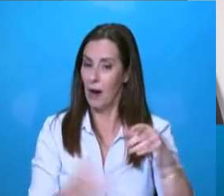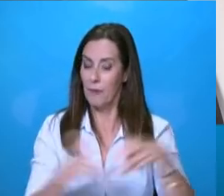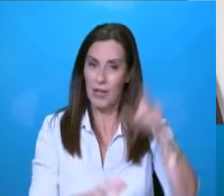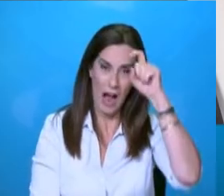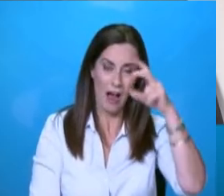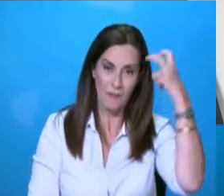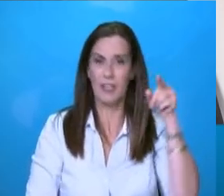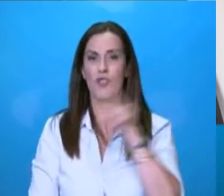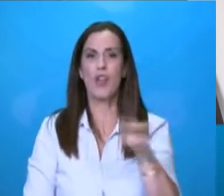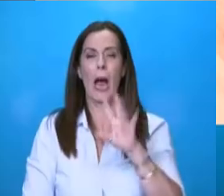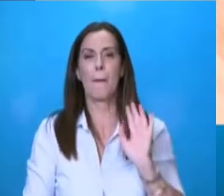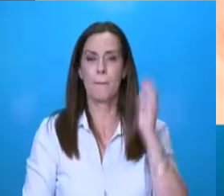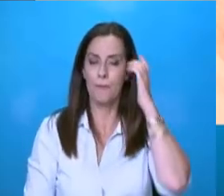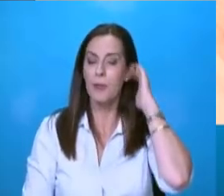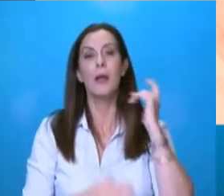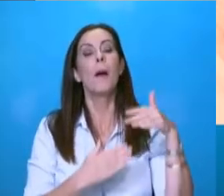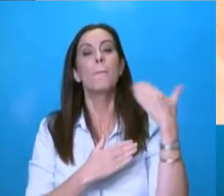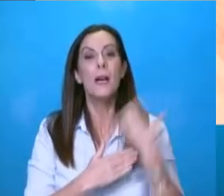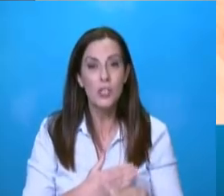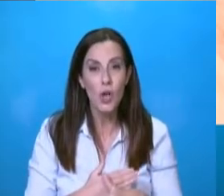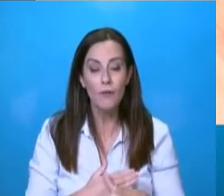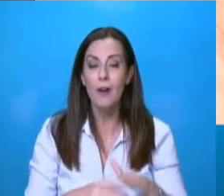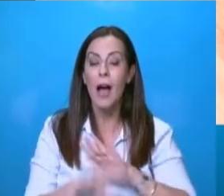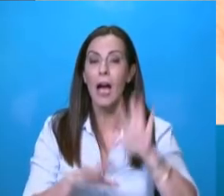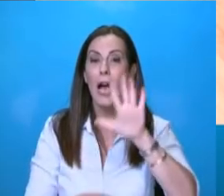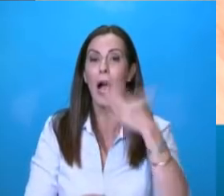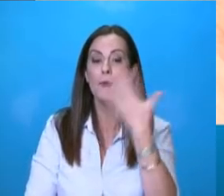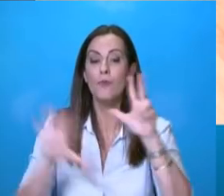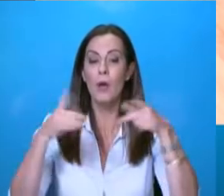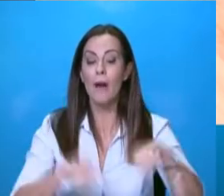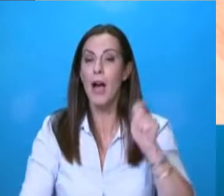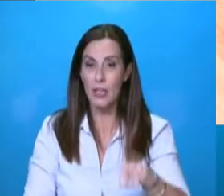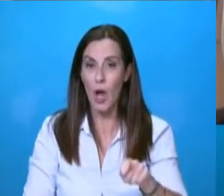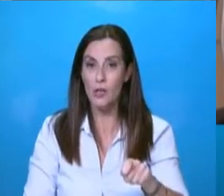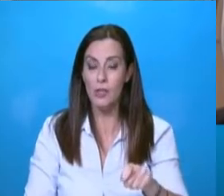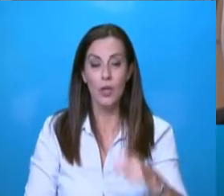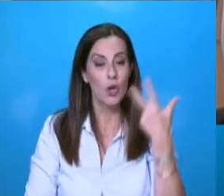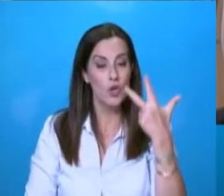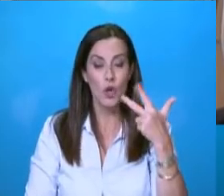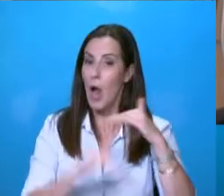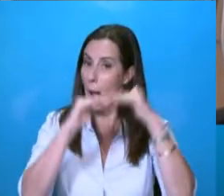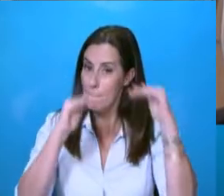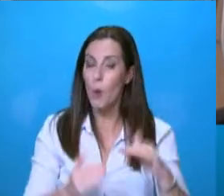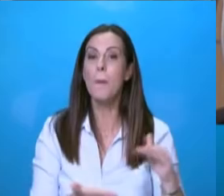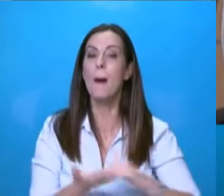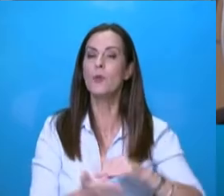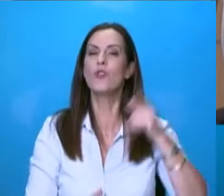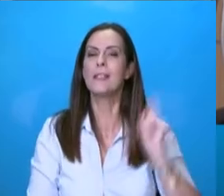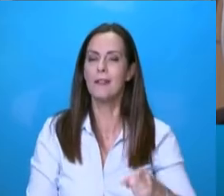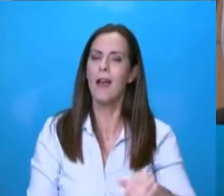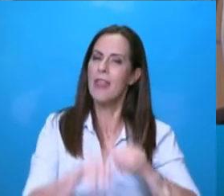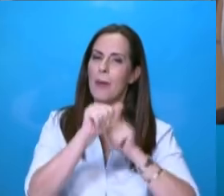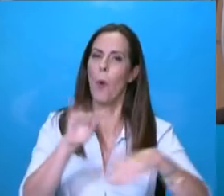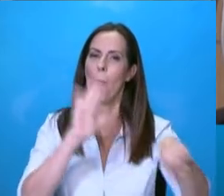המשותפת ואתה. בסופו של דבר, רק 58 חברי כנסת, 3 פחות מהמינימום הנדרש, תמכו